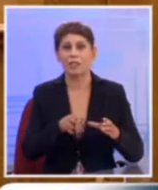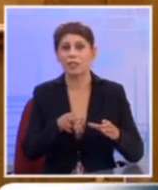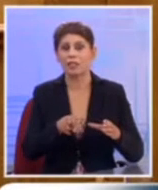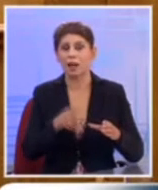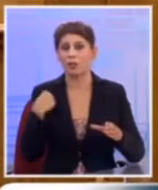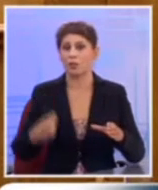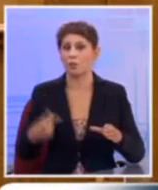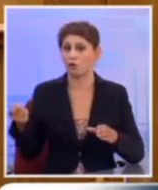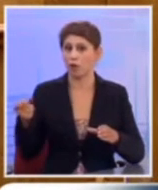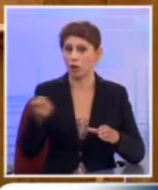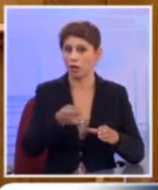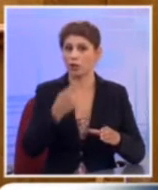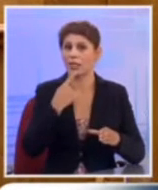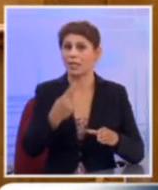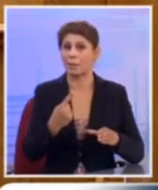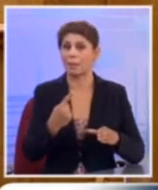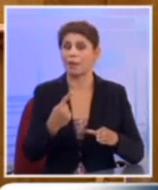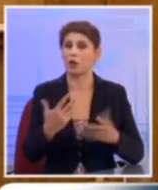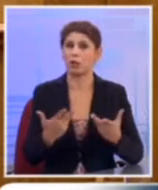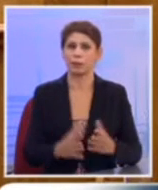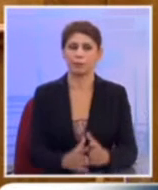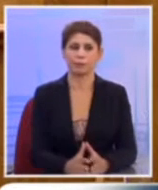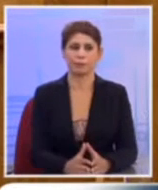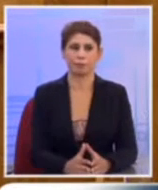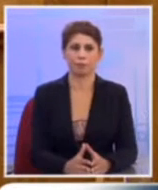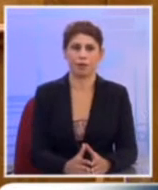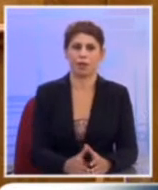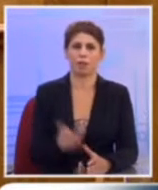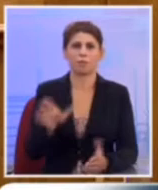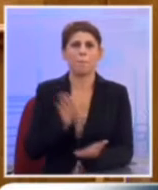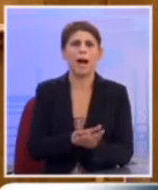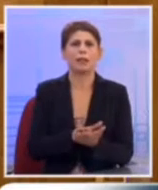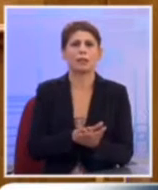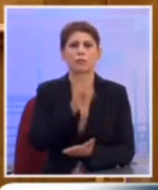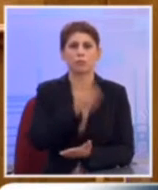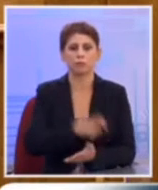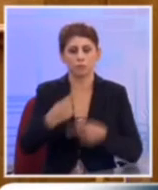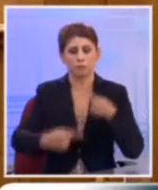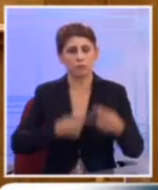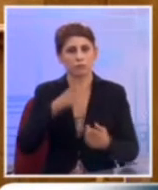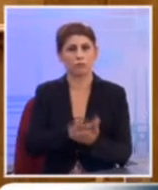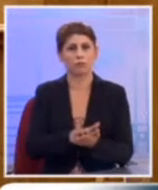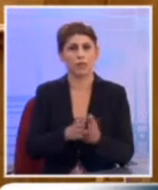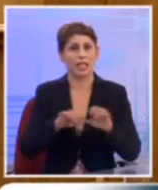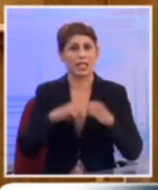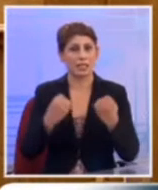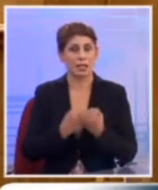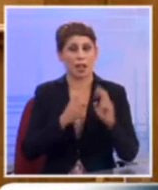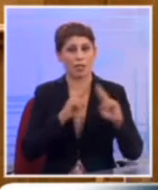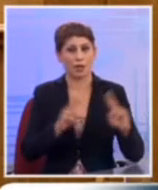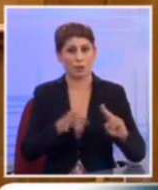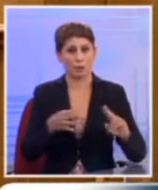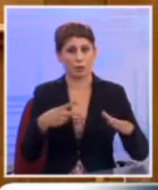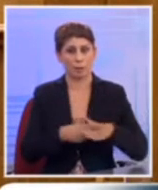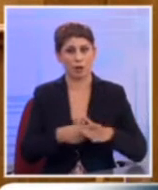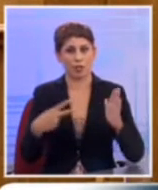χρέος, είπε ότι είναι αυτό της Μάρτης, επαναλαμβάνω, ότι κατά τις συνεδρίες του Δούνου Τού το